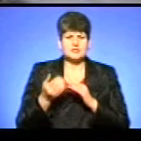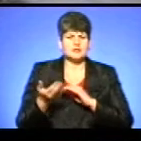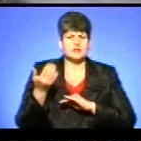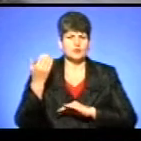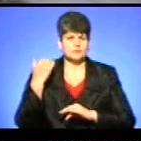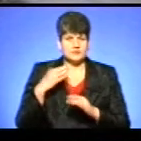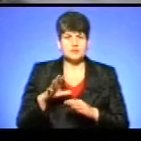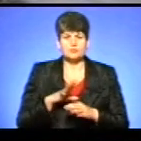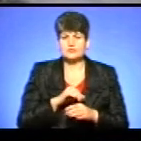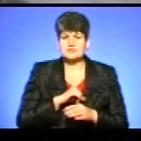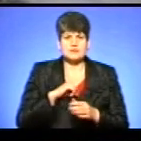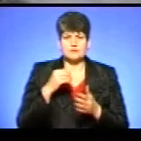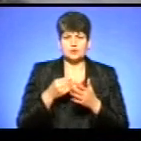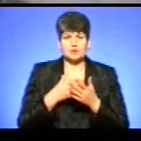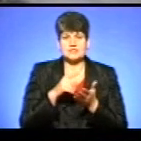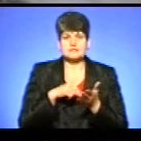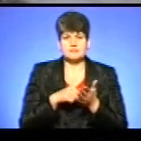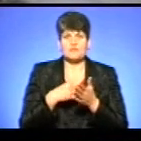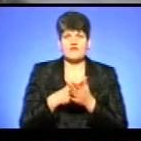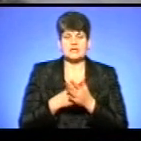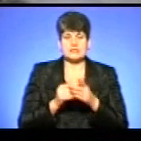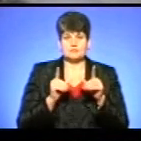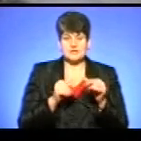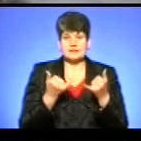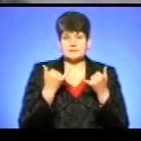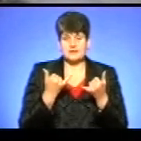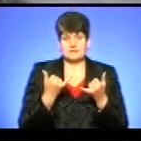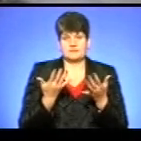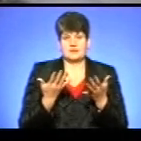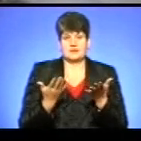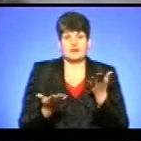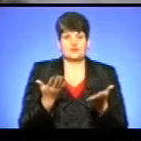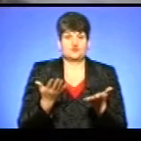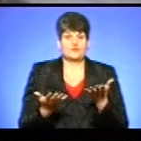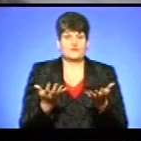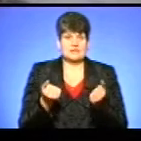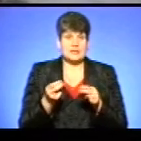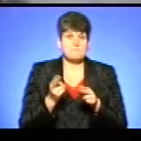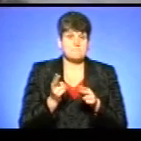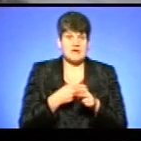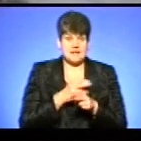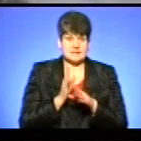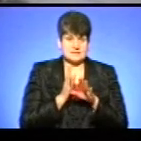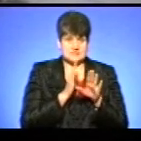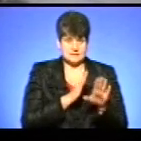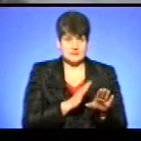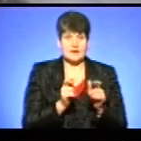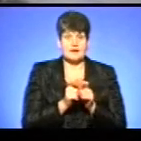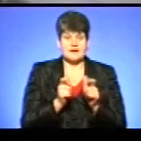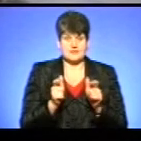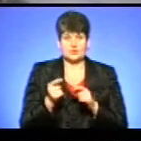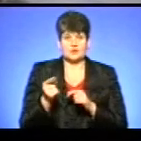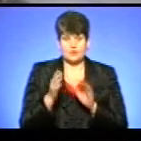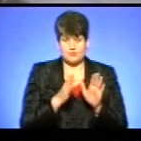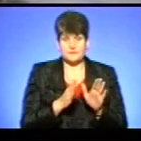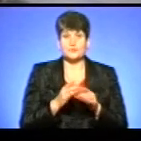він був одним з найдорожчих міст по вартості на проїзд. Тепер він займає, якщо взяти без, звісно, карток тернополянина,